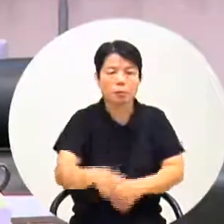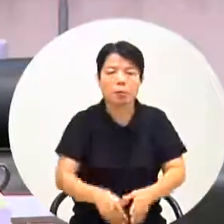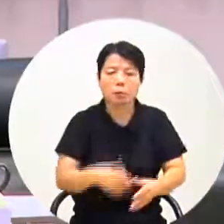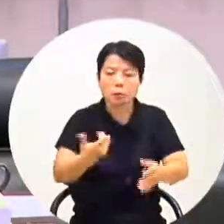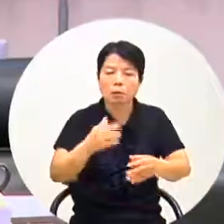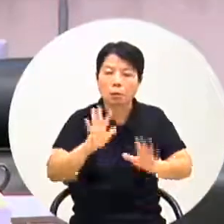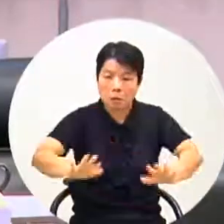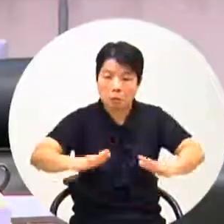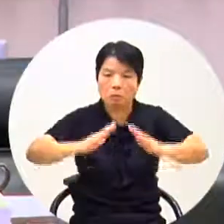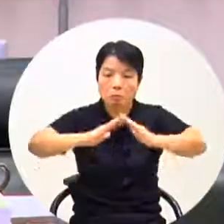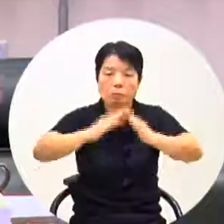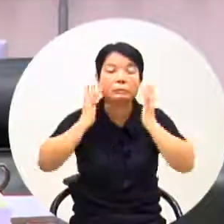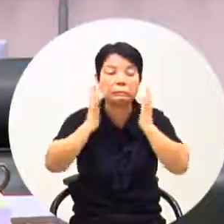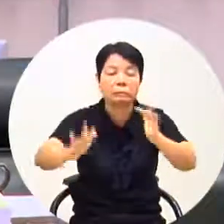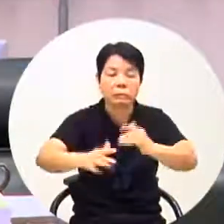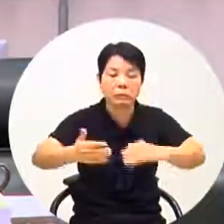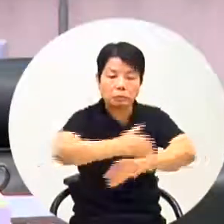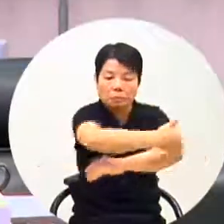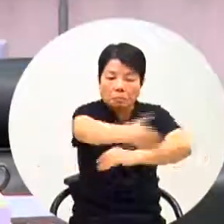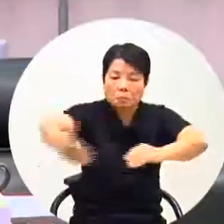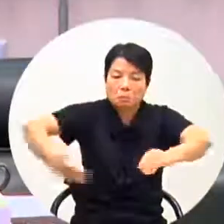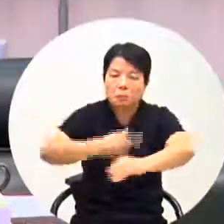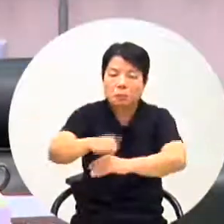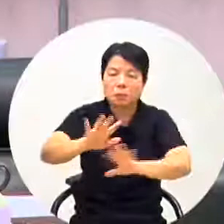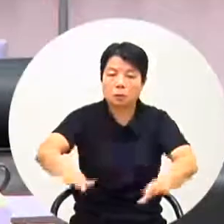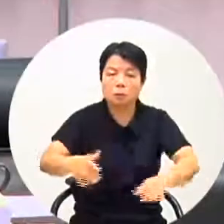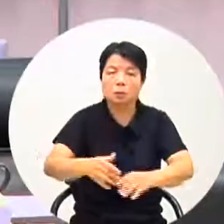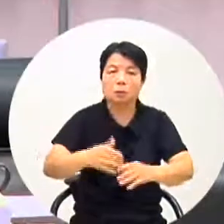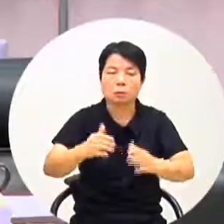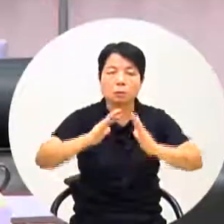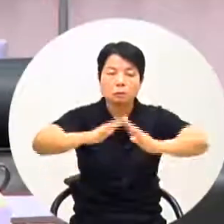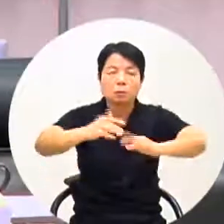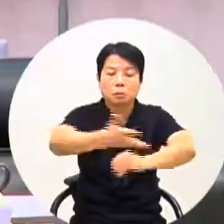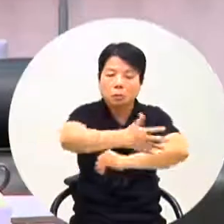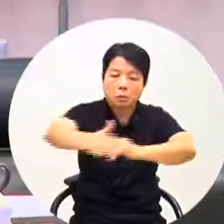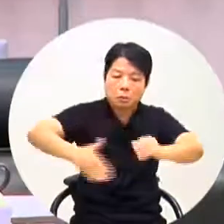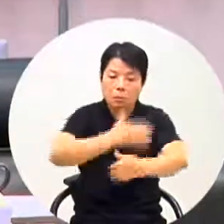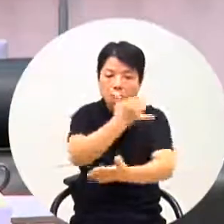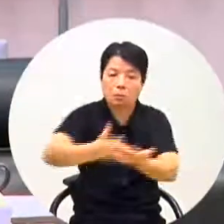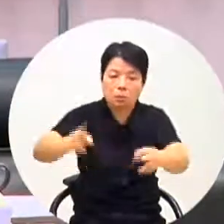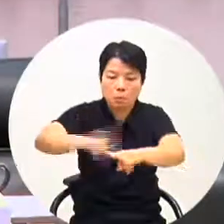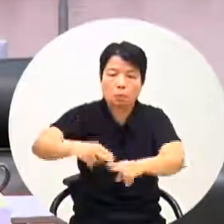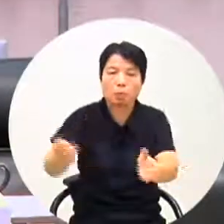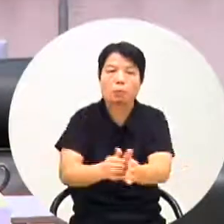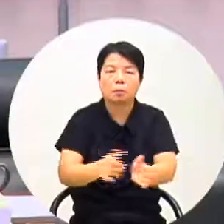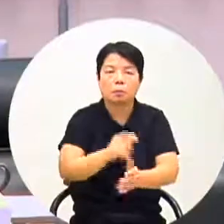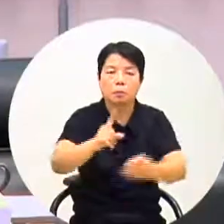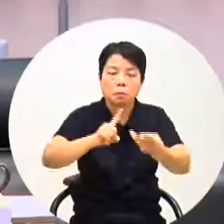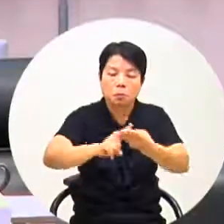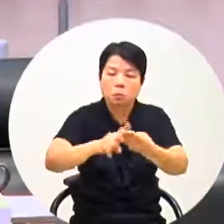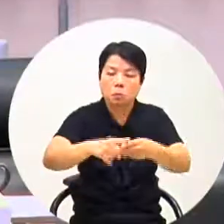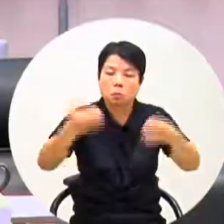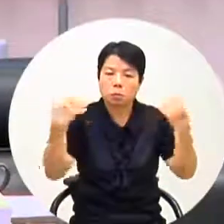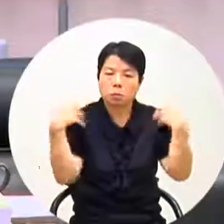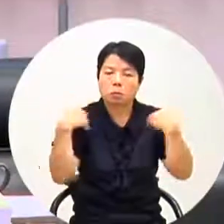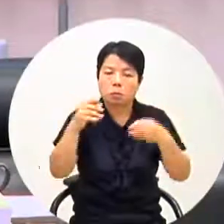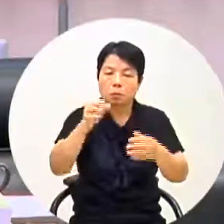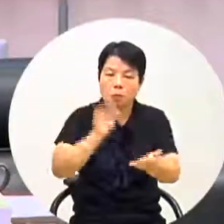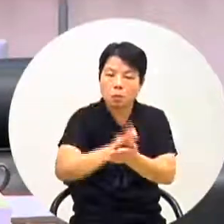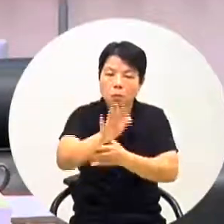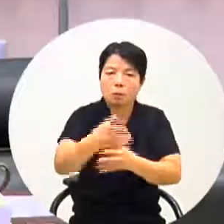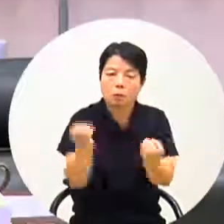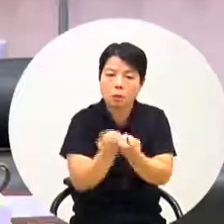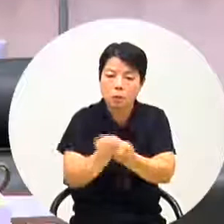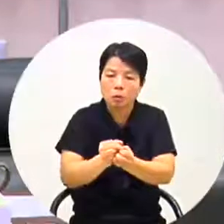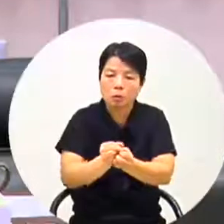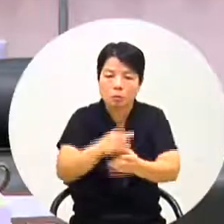来，结果现在市场退掉了。这个主委你就要特别注意哈，未来开发案等一下也会给